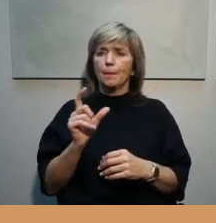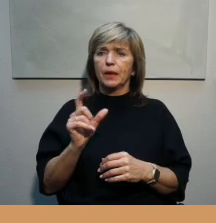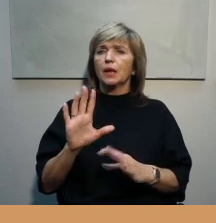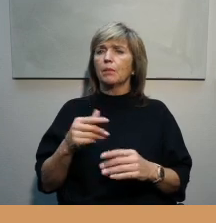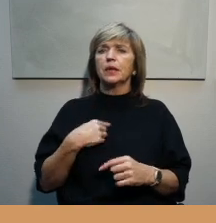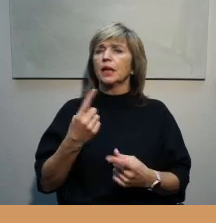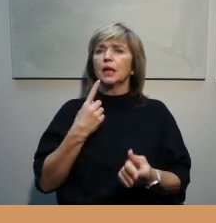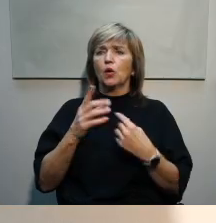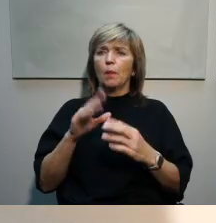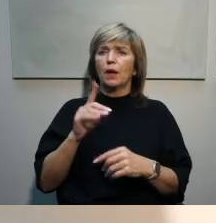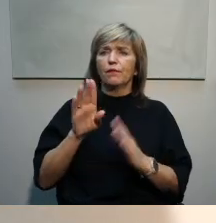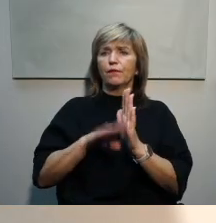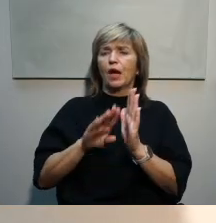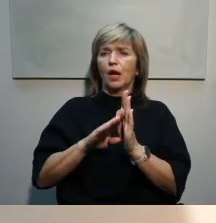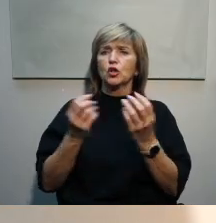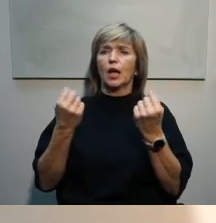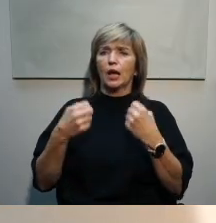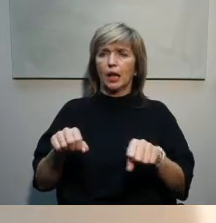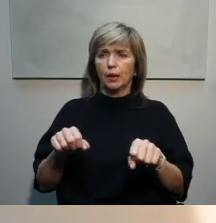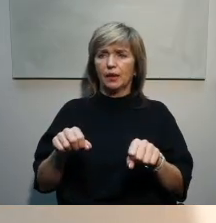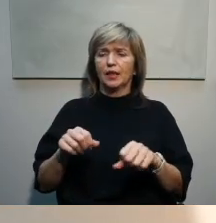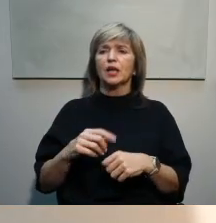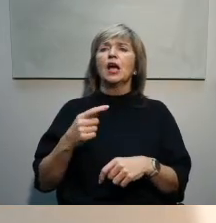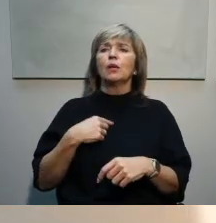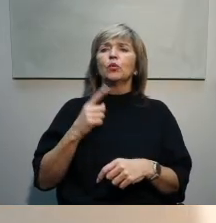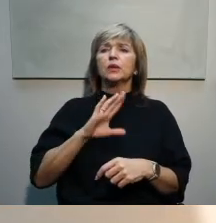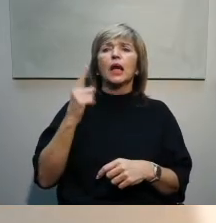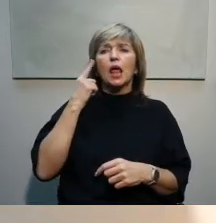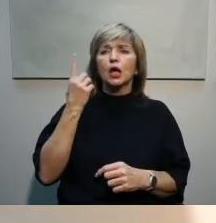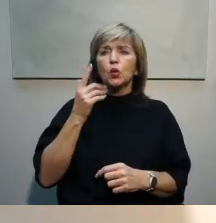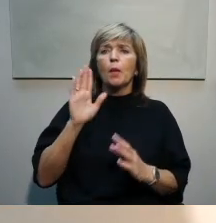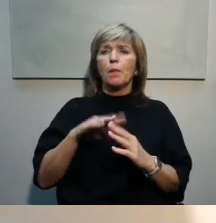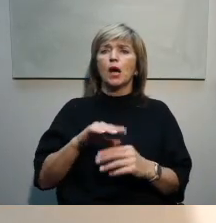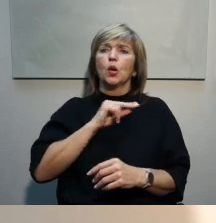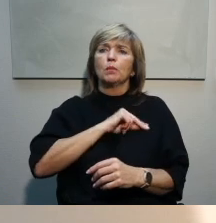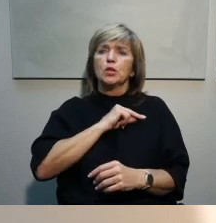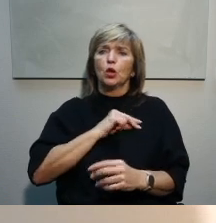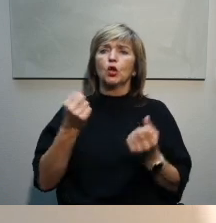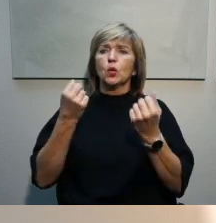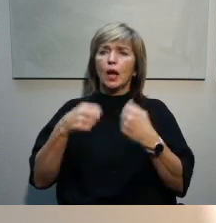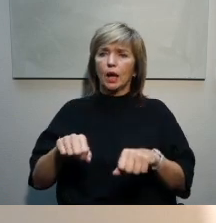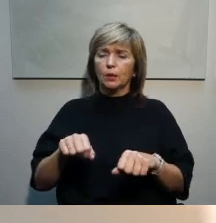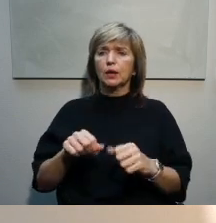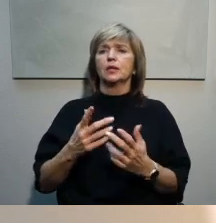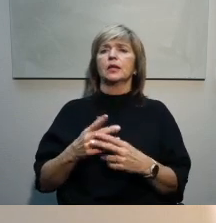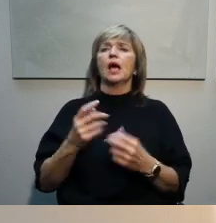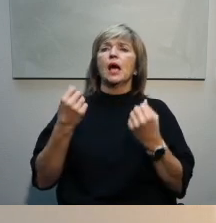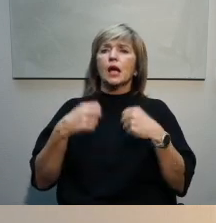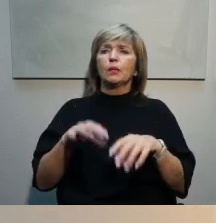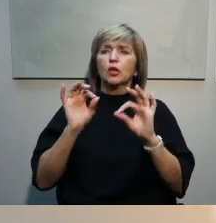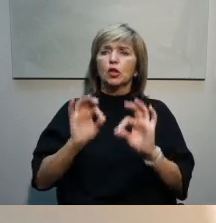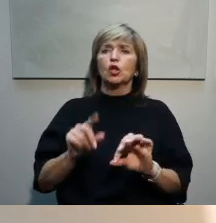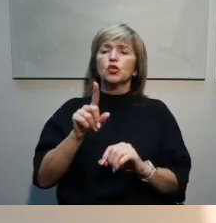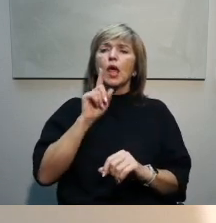mēs vairs nerunājam tikai par vienkāršu rehabilitāciju. Mums ir jādomā par psiholoģisko rehabilitāciju, tātad rehabilitēt tiešām